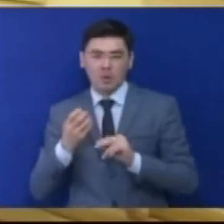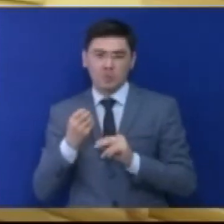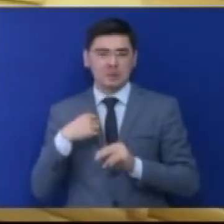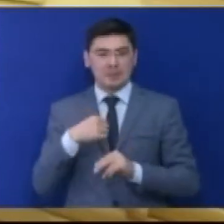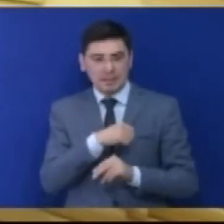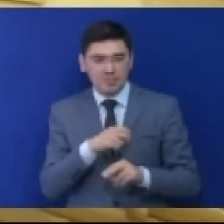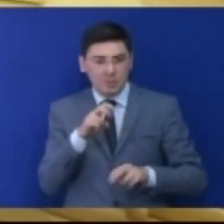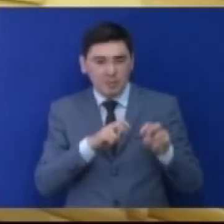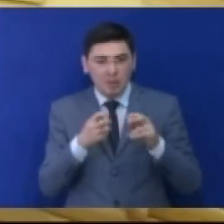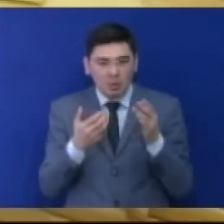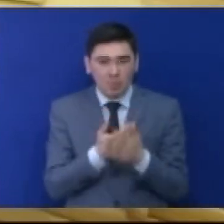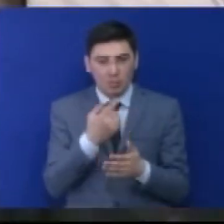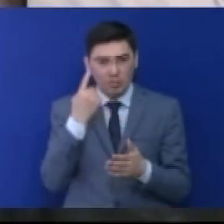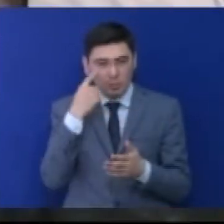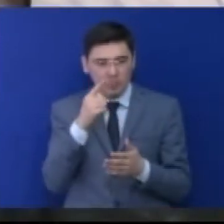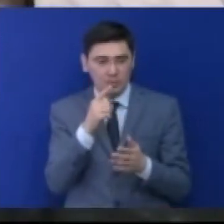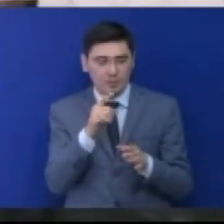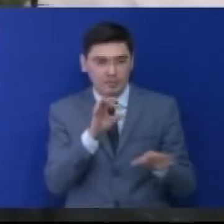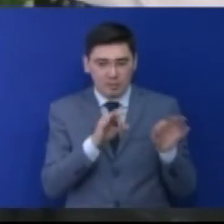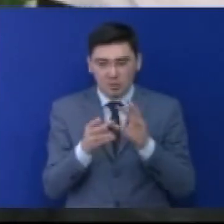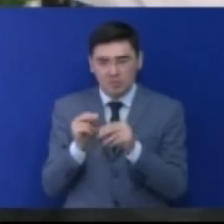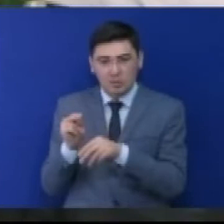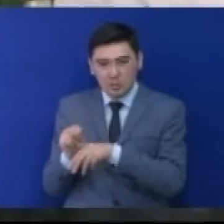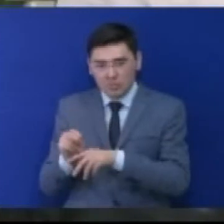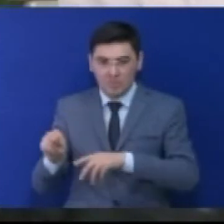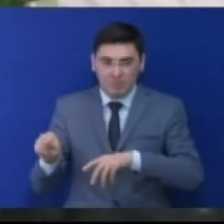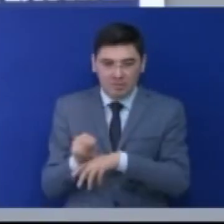к поиску новых идей для успешной реабилитации детей,